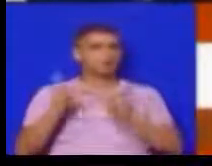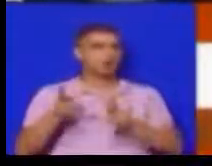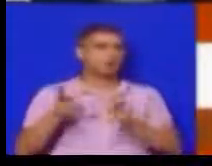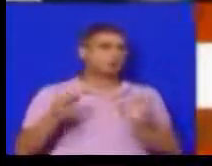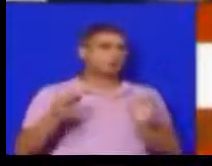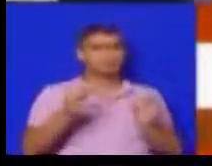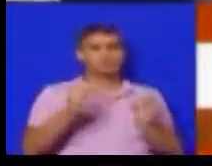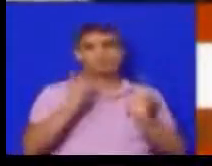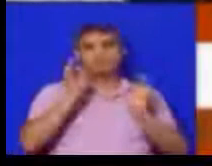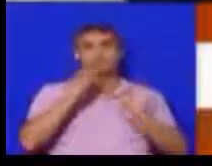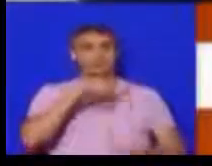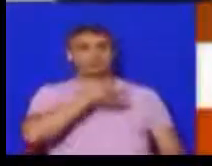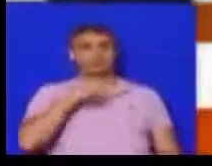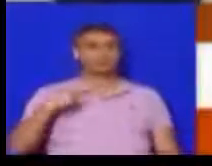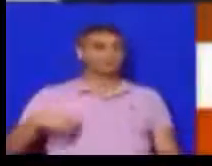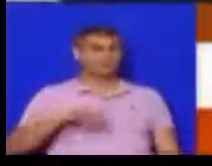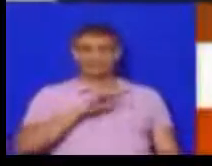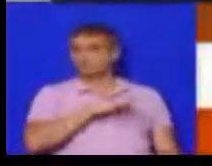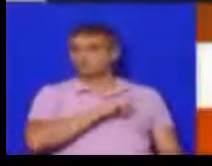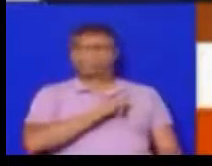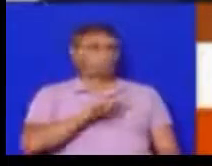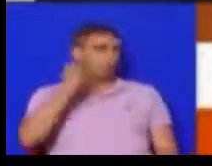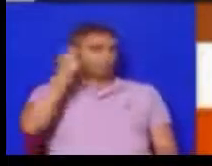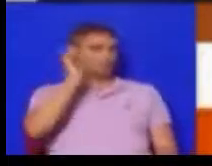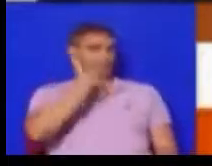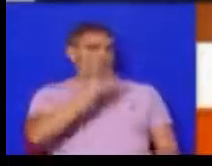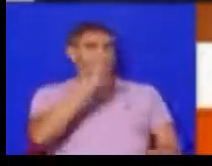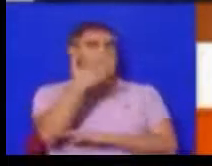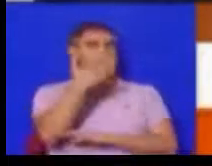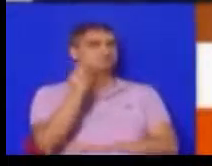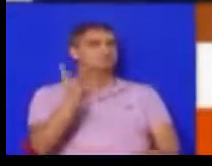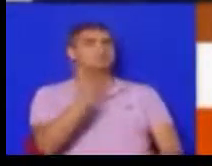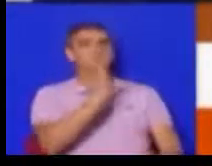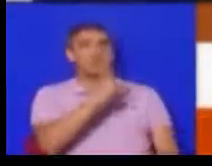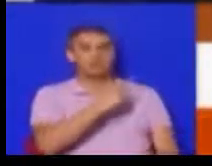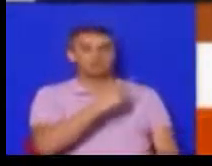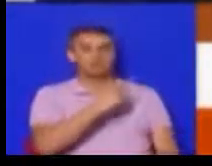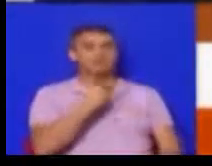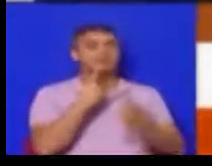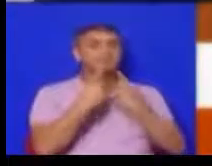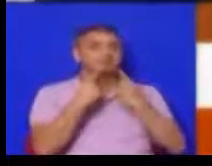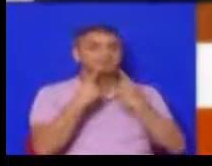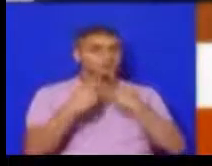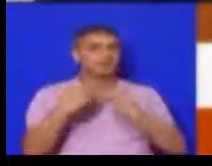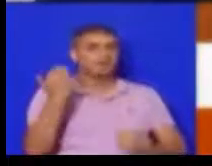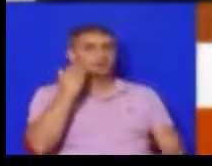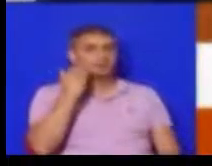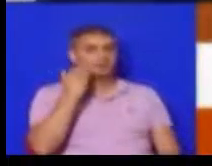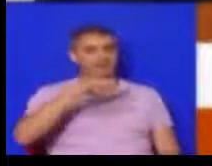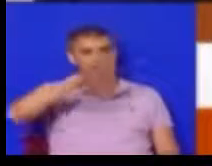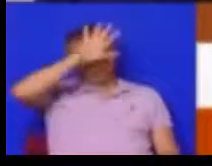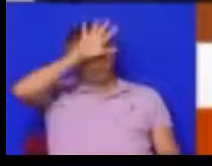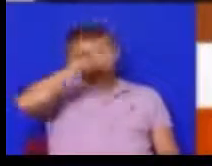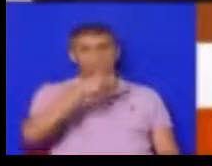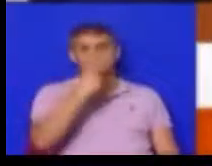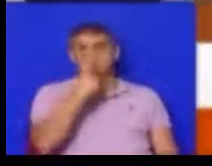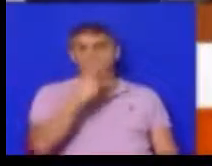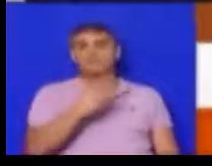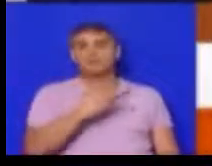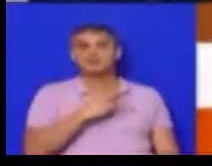שסין ורוסיה הם לא בעמדה של מדינות המערב, ומסע ומתן אמריקאי-איראני הוא בעיניי